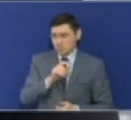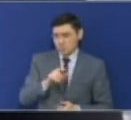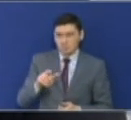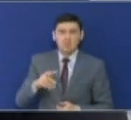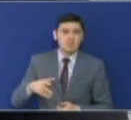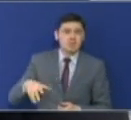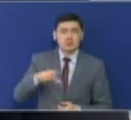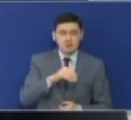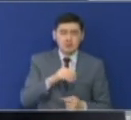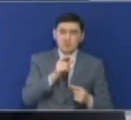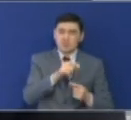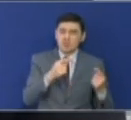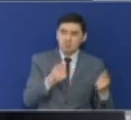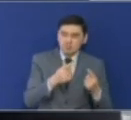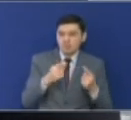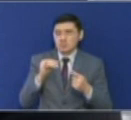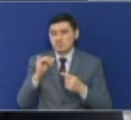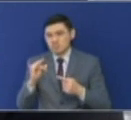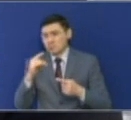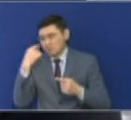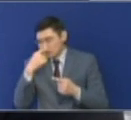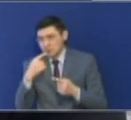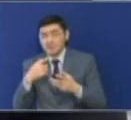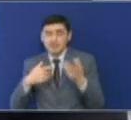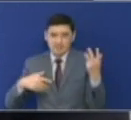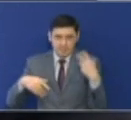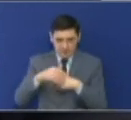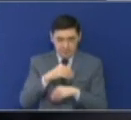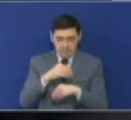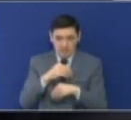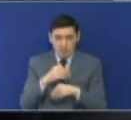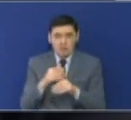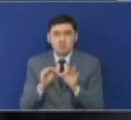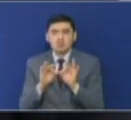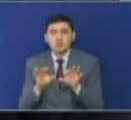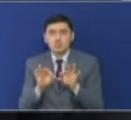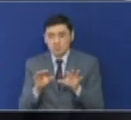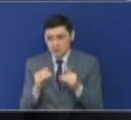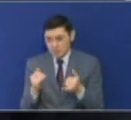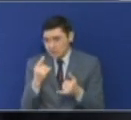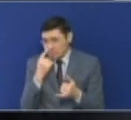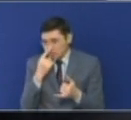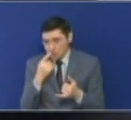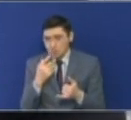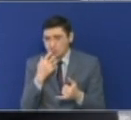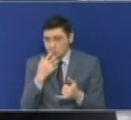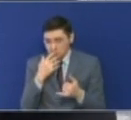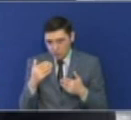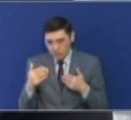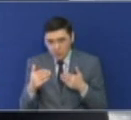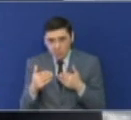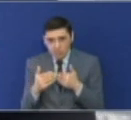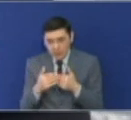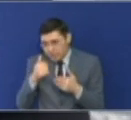чтобы задолженность не накапливали, так как отопительный сезон подходит к концу. Буквально остался практически